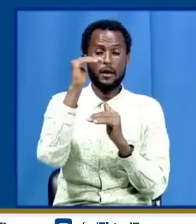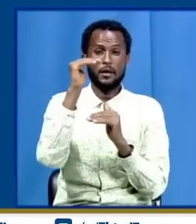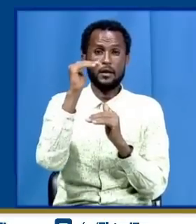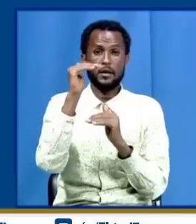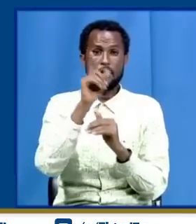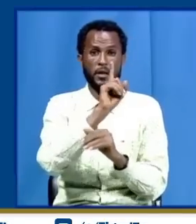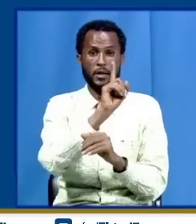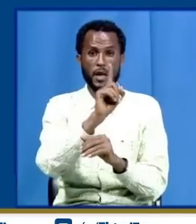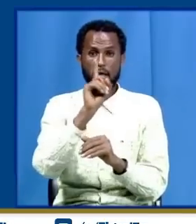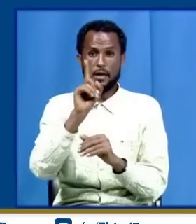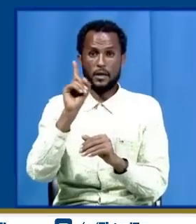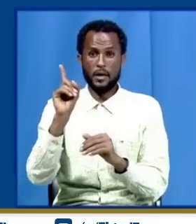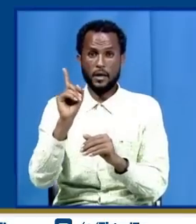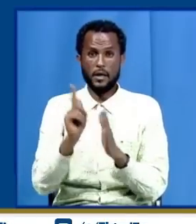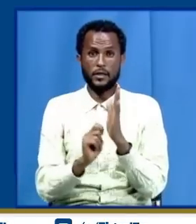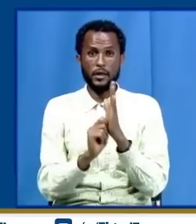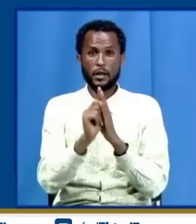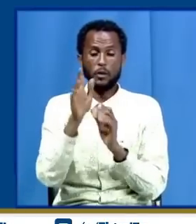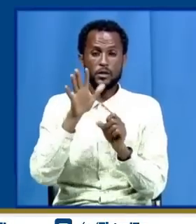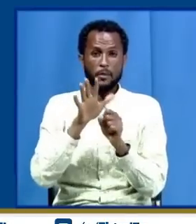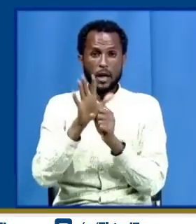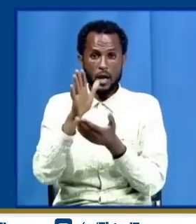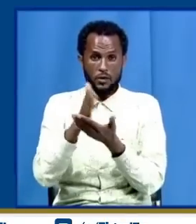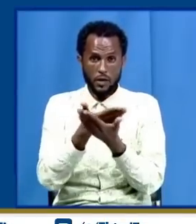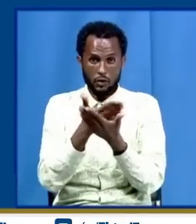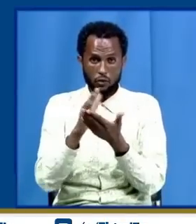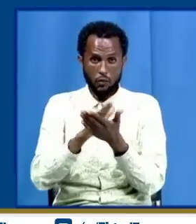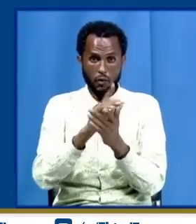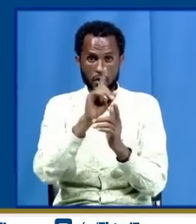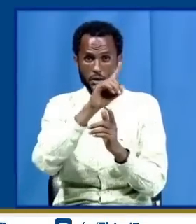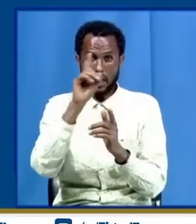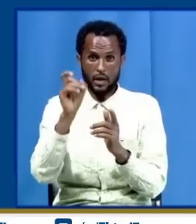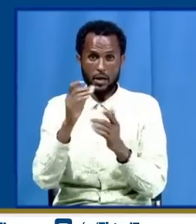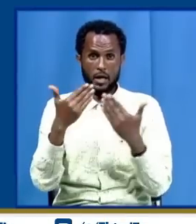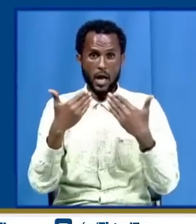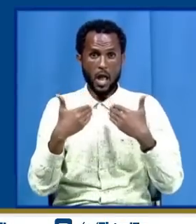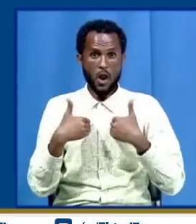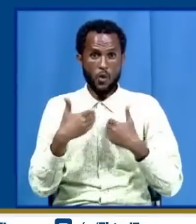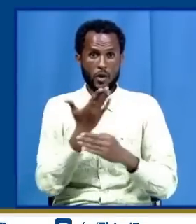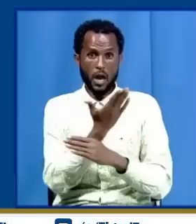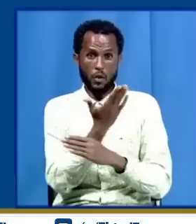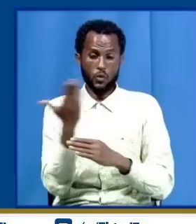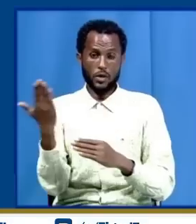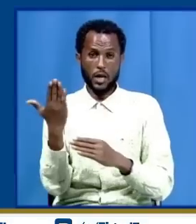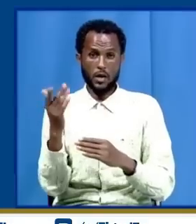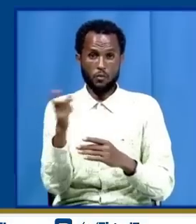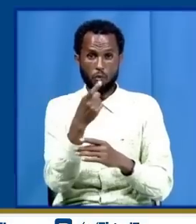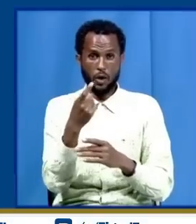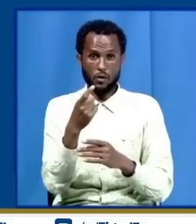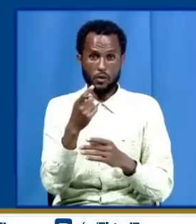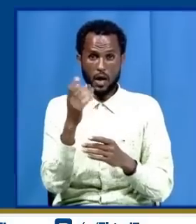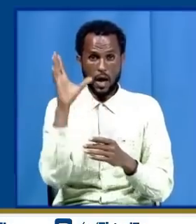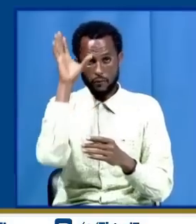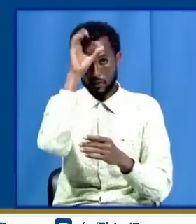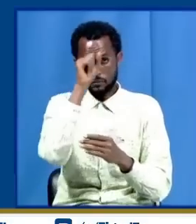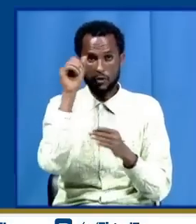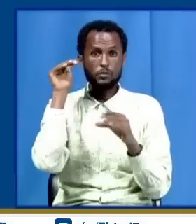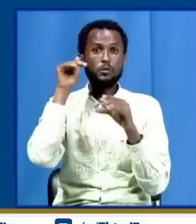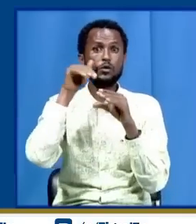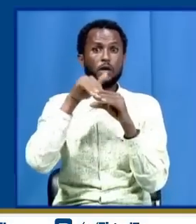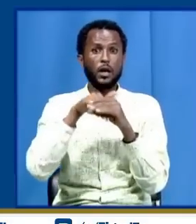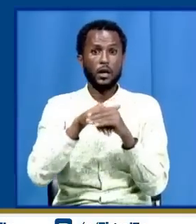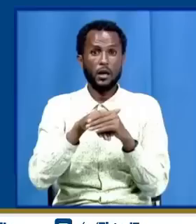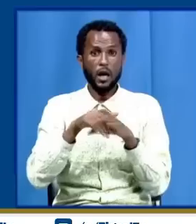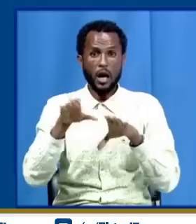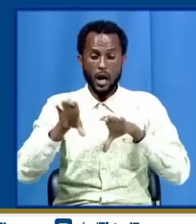ናይ ሕድሕድ ትግራዋይ ዝተማልአ ተሳትፎ ዝሓትት ናይ ህልውና ጉዳይ ምዃኑ ኣብ ግምት ብምእታው